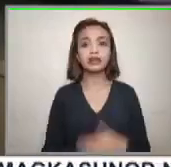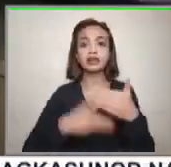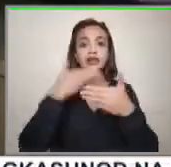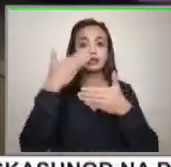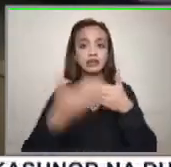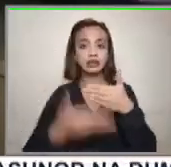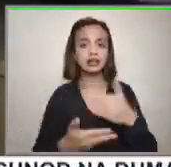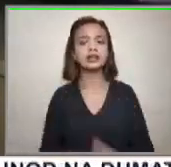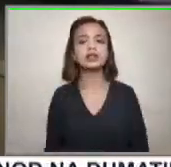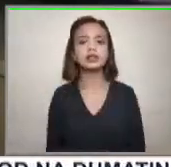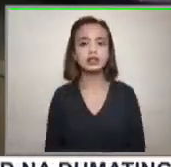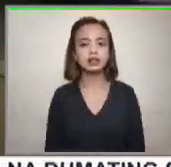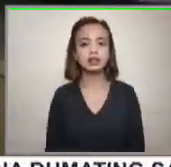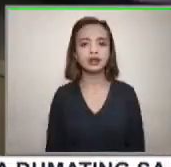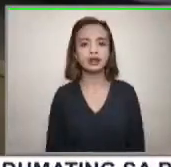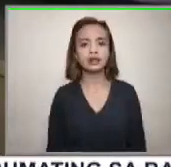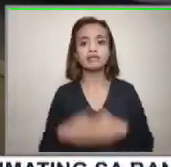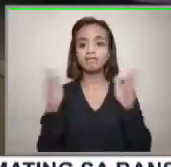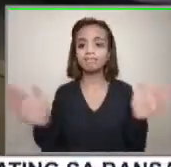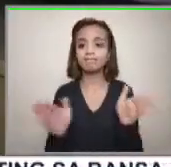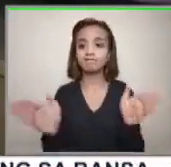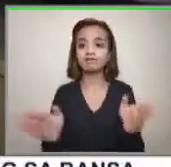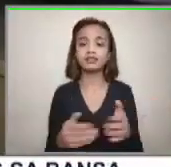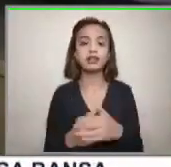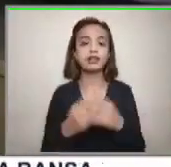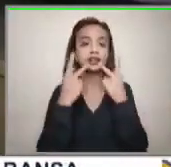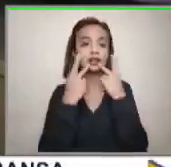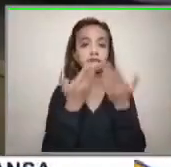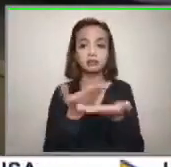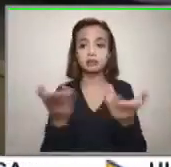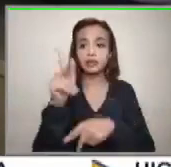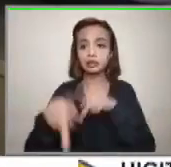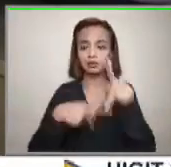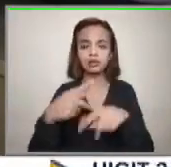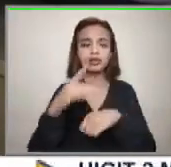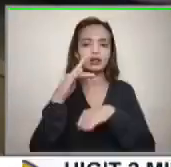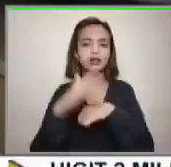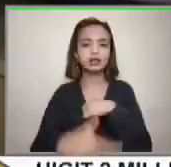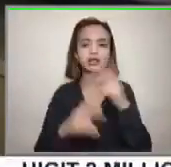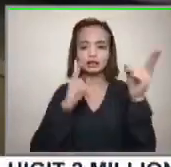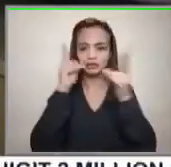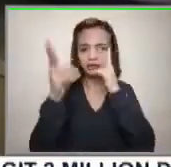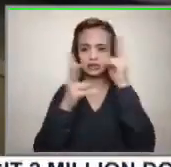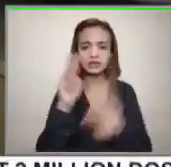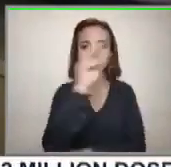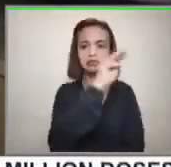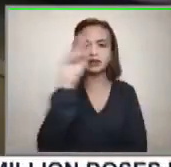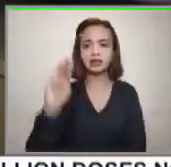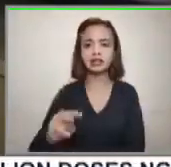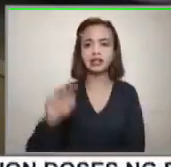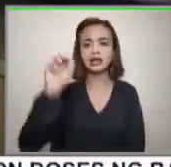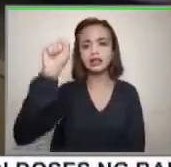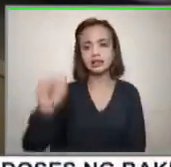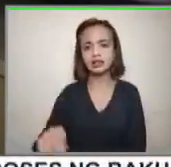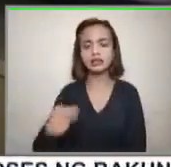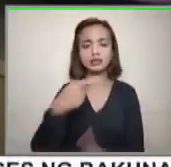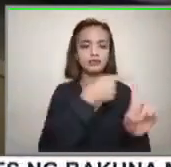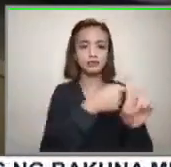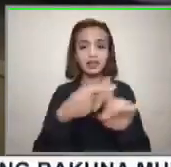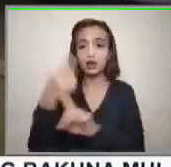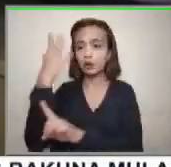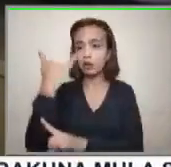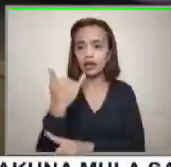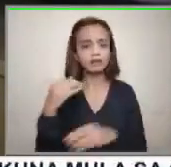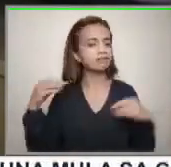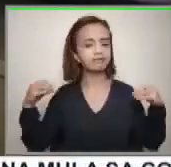Inihikayat na ang publiko na mas maagang bumisita sa Manila South Cemetery para makaiwas po sa dagsa ng tao.